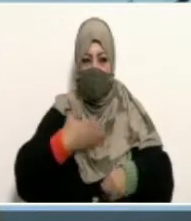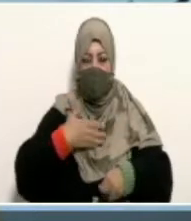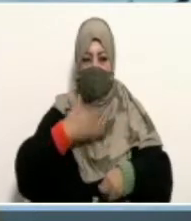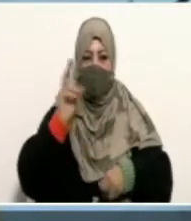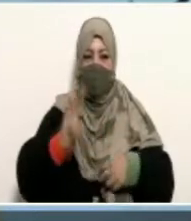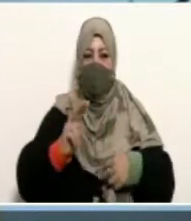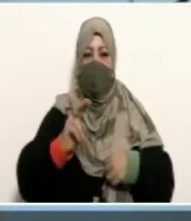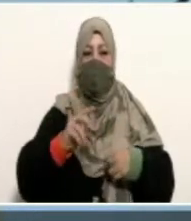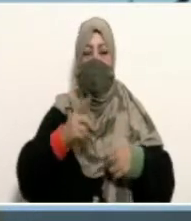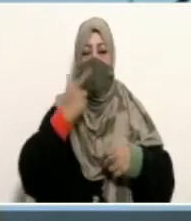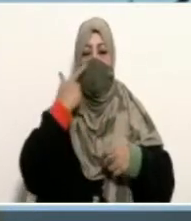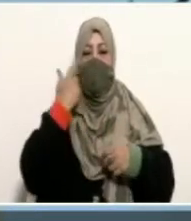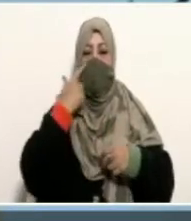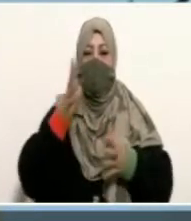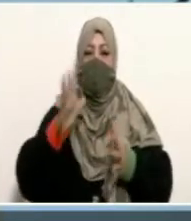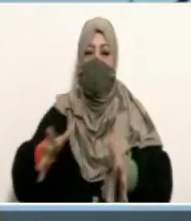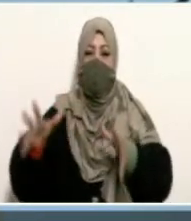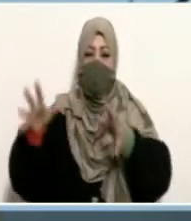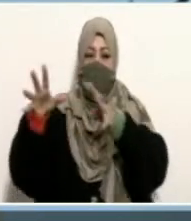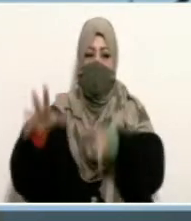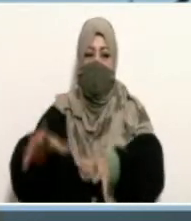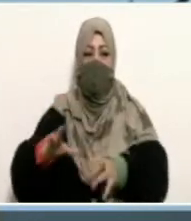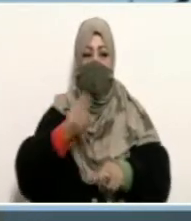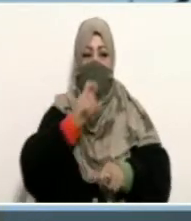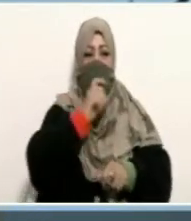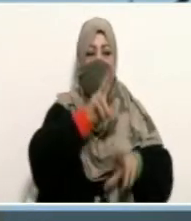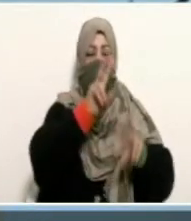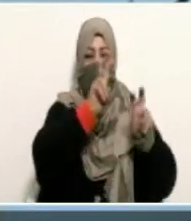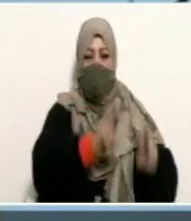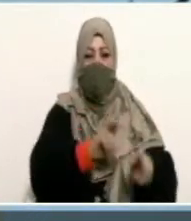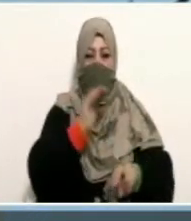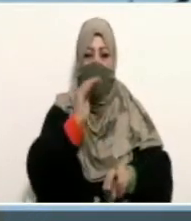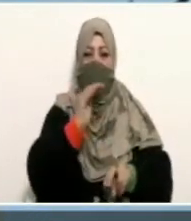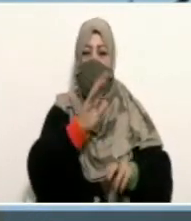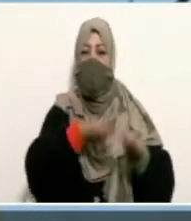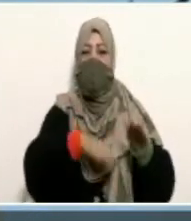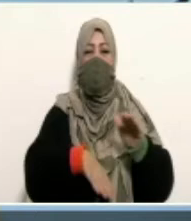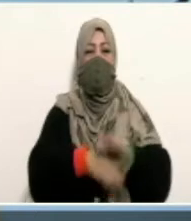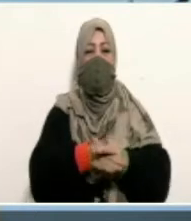الحبسية وما يعرف بالحبس على الذكور دون الإناث،